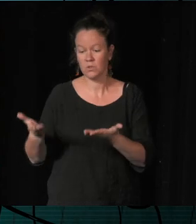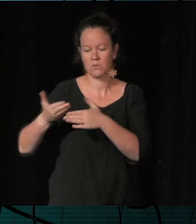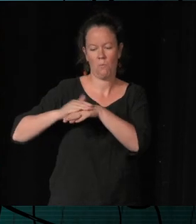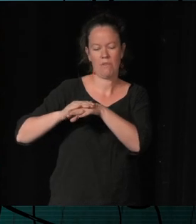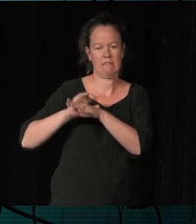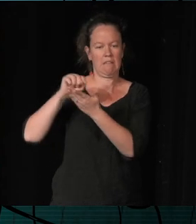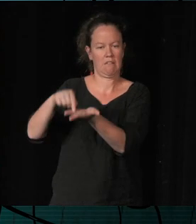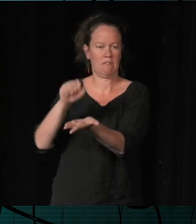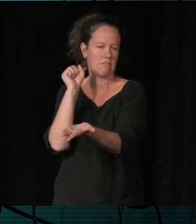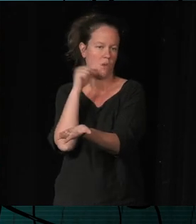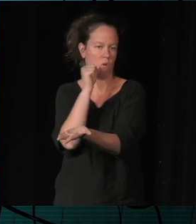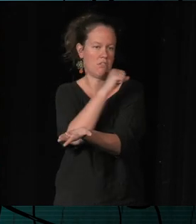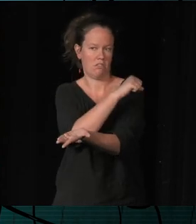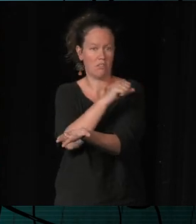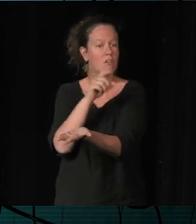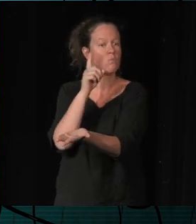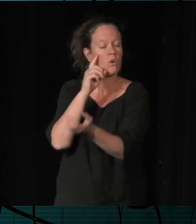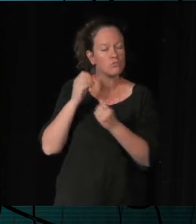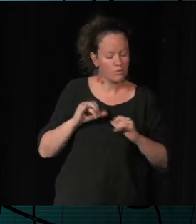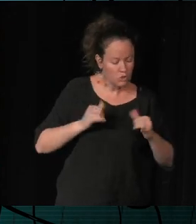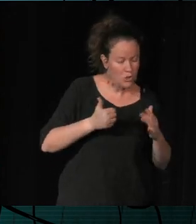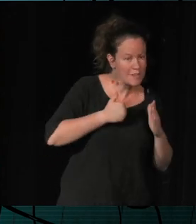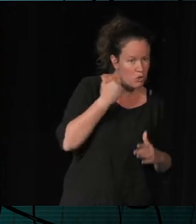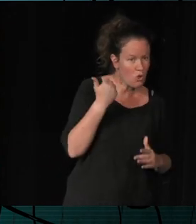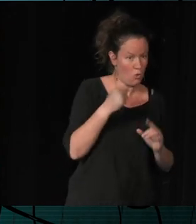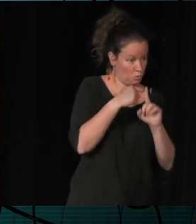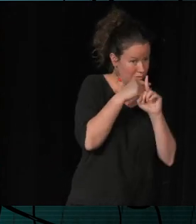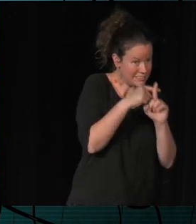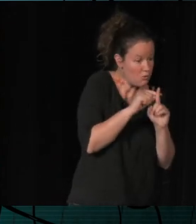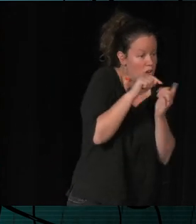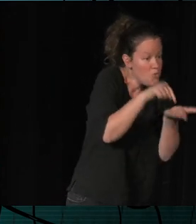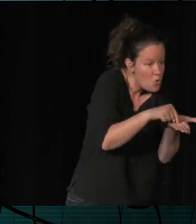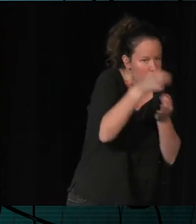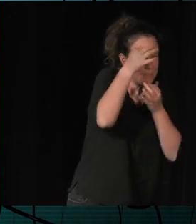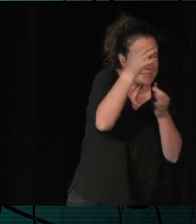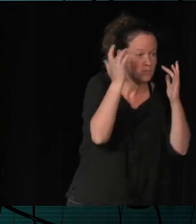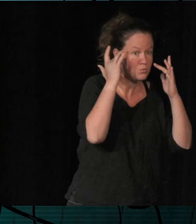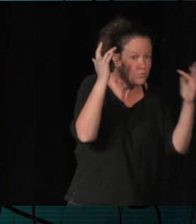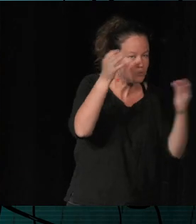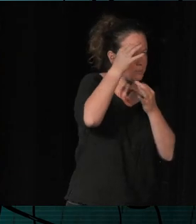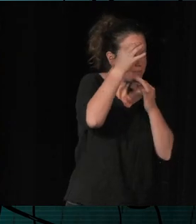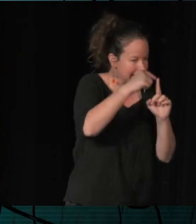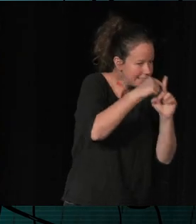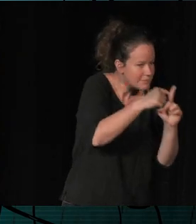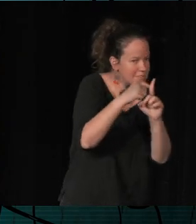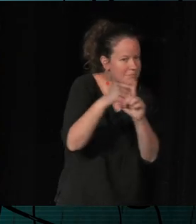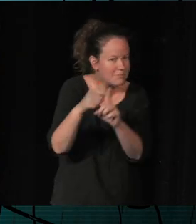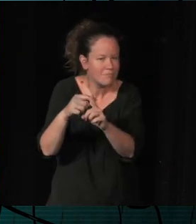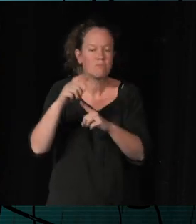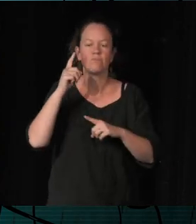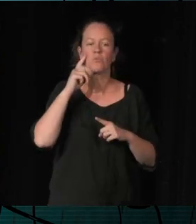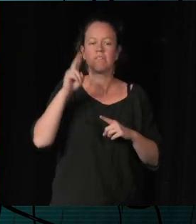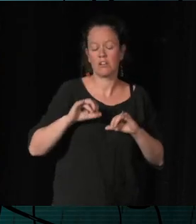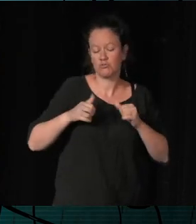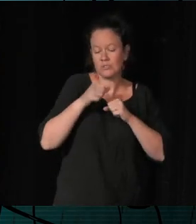l'horreur indé de plus en plus de récits extrêmement localisés, en tout cas qui reposent sur un folklore précis, parce que l'horreur est un genre qui connaît vraiment beaucoup, beaucoup